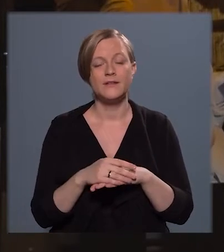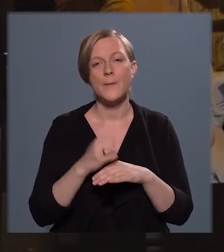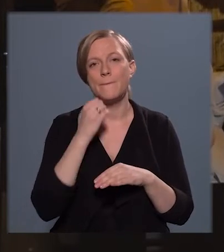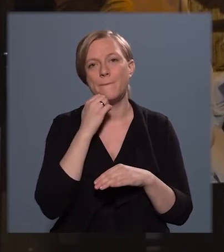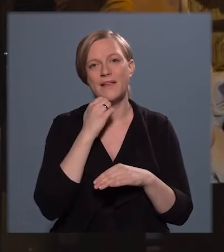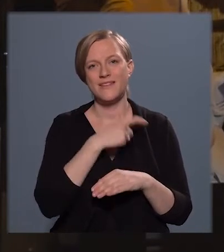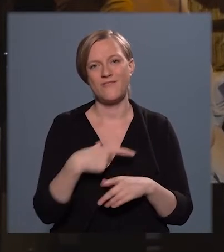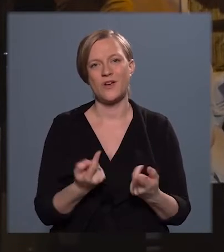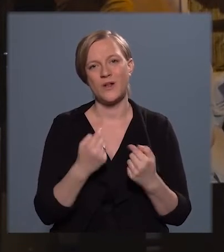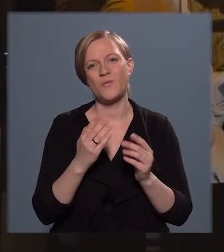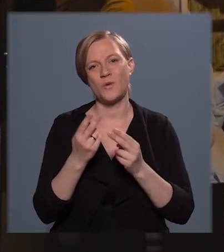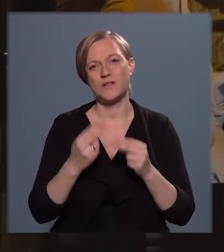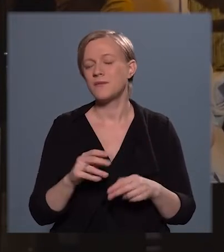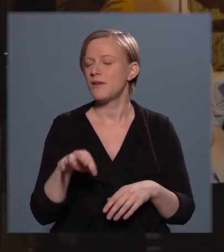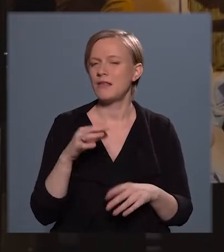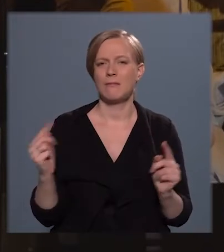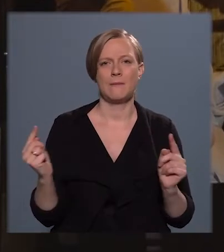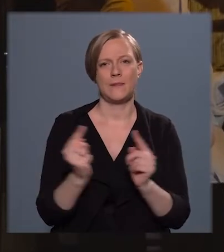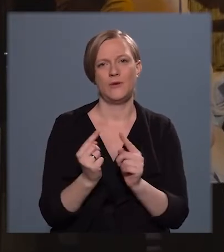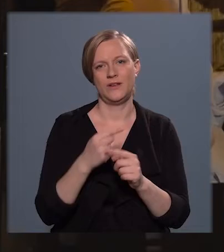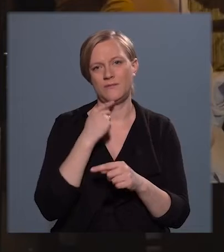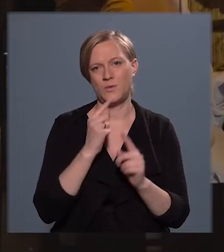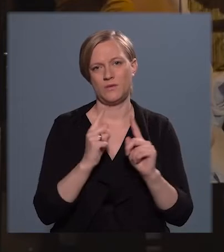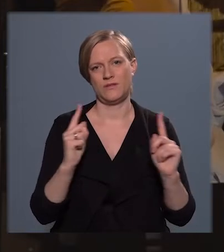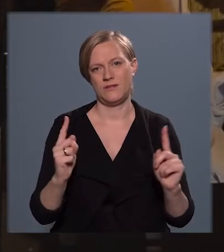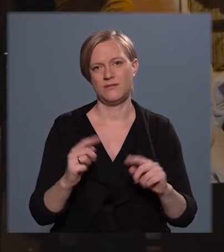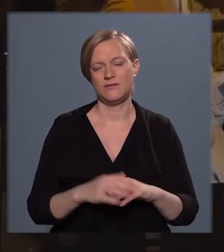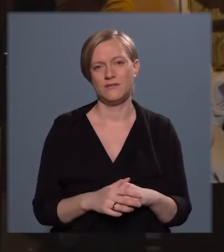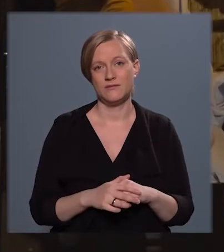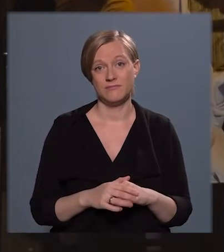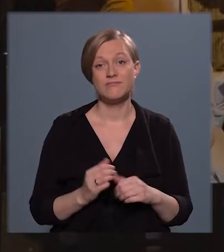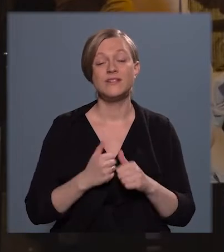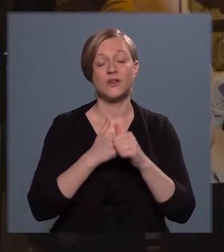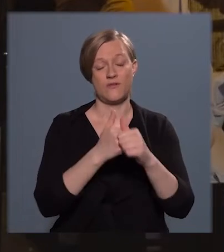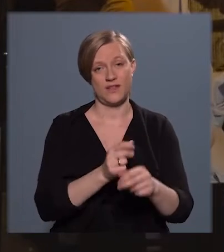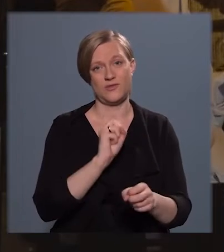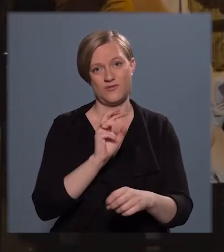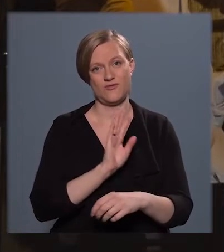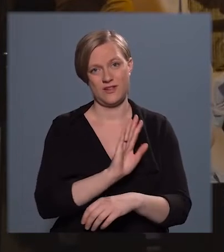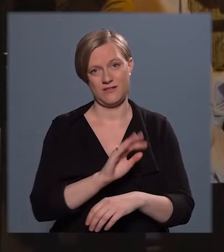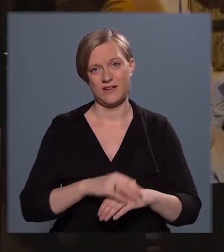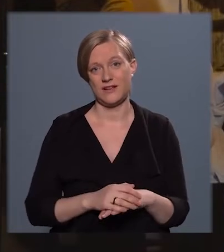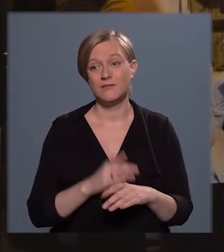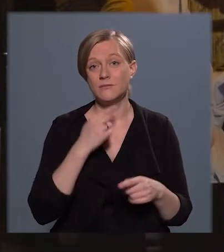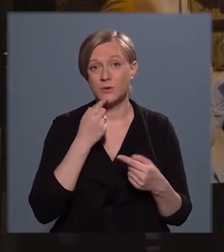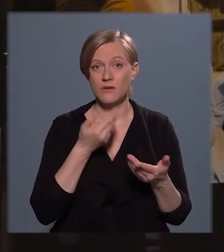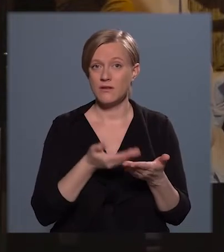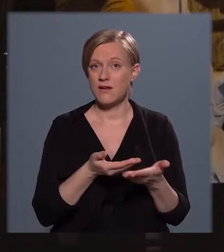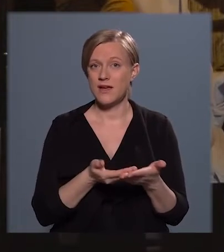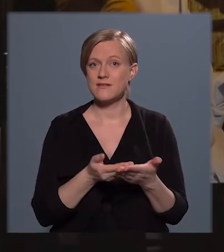evangéliumából hoztam egyetlen egy rövid mondatot, követtük csillagát. Mondja ez a